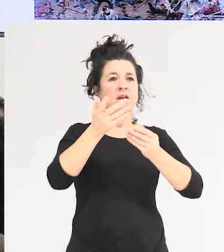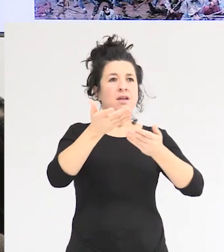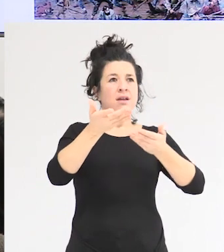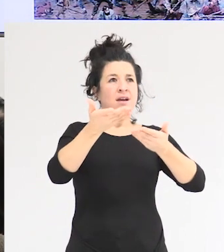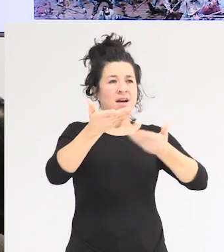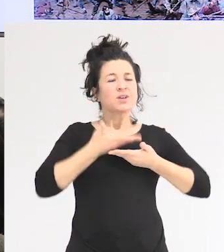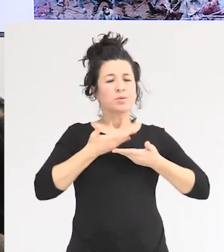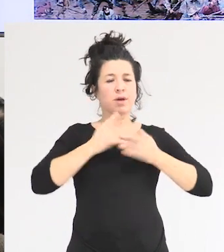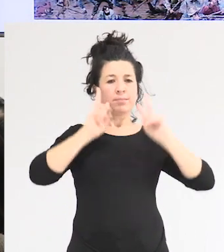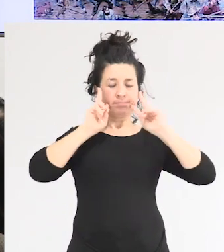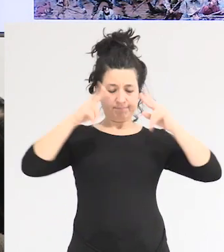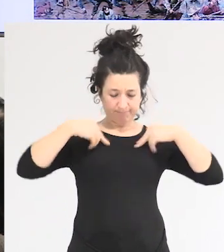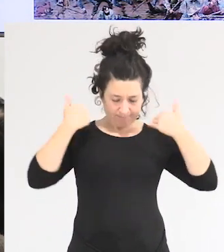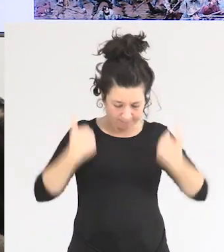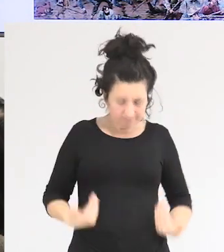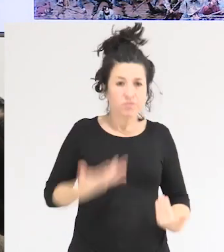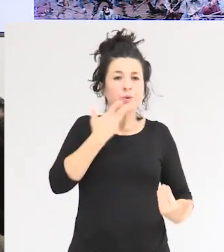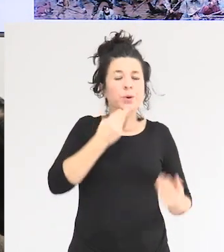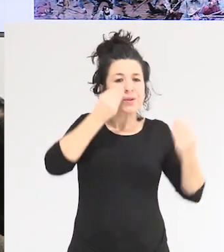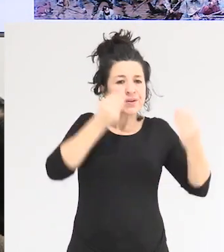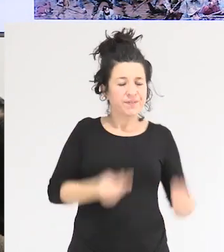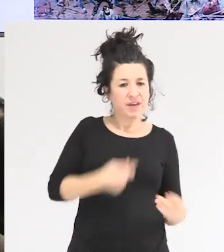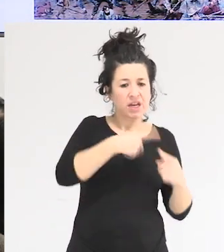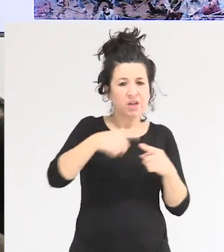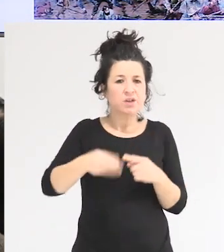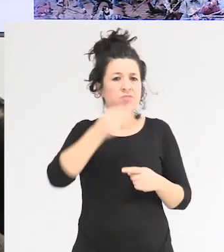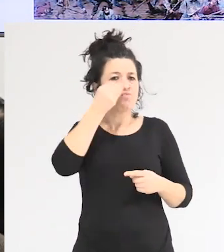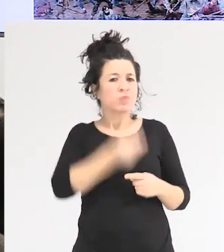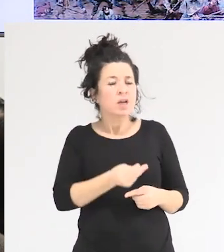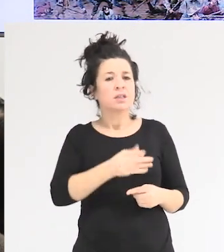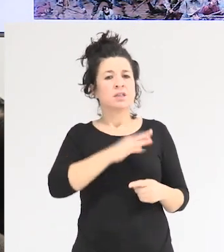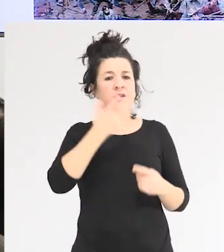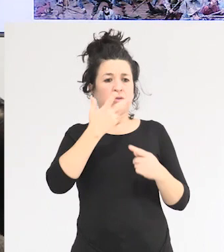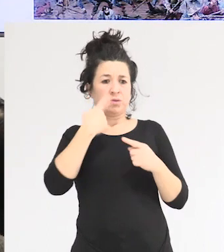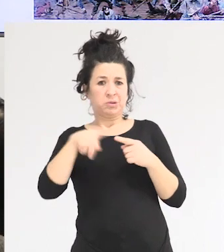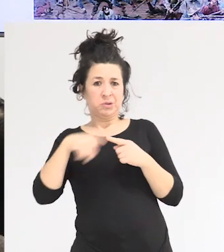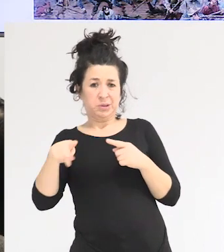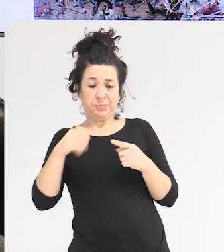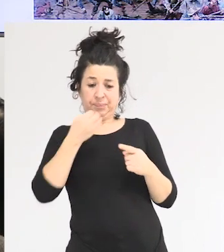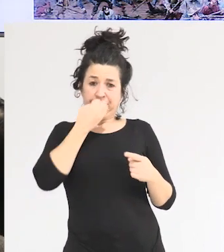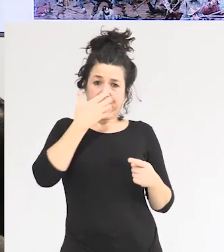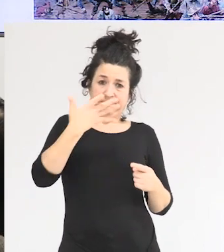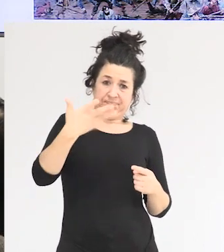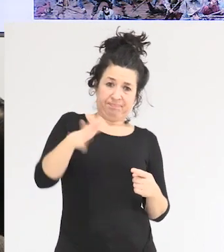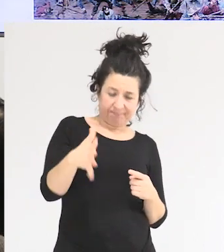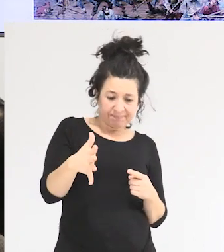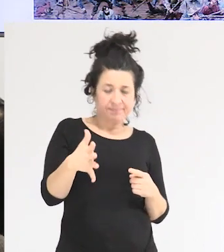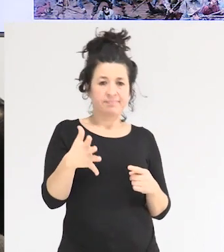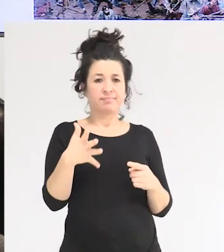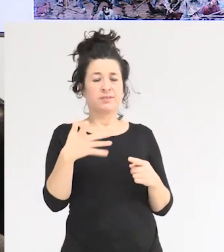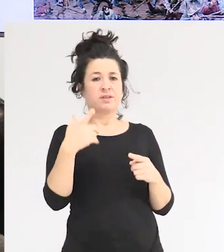ere, oso ondo, gauza onak, gauza ezainonak, zeure alde altruistenak, zeure